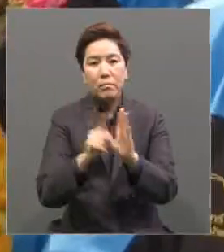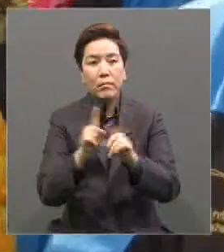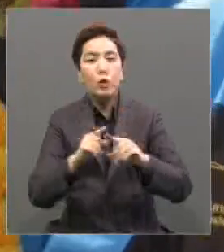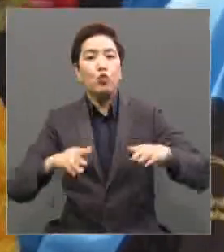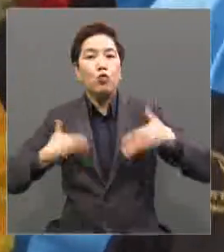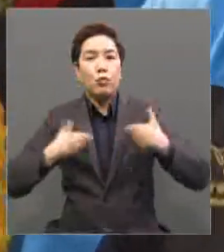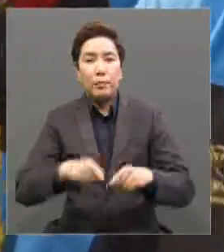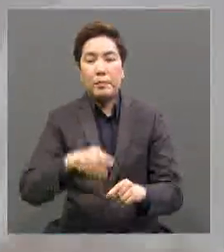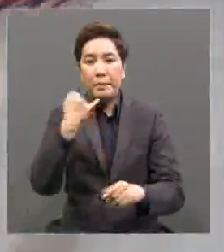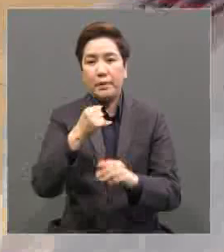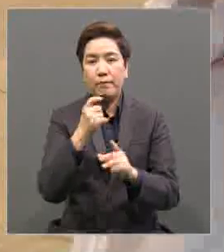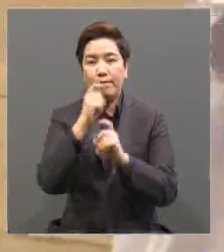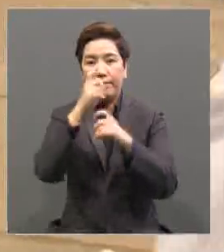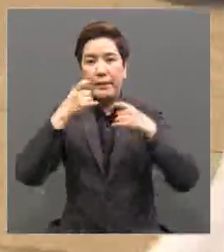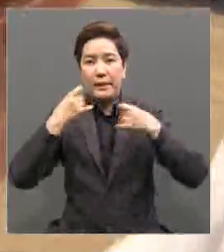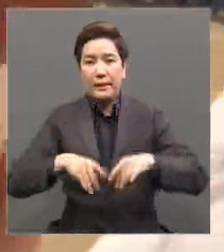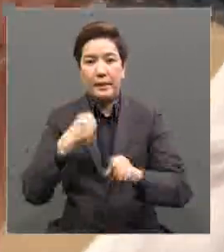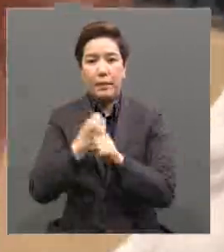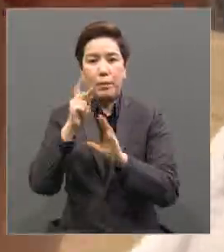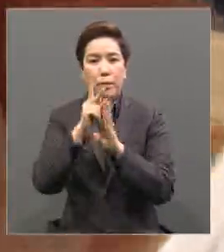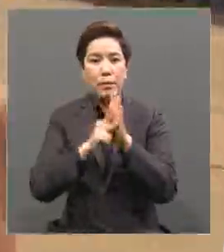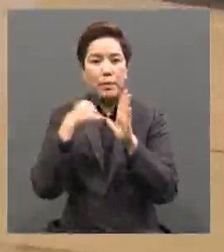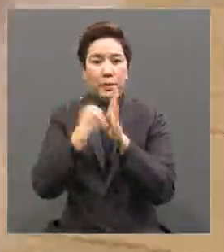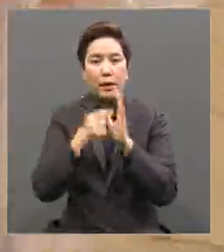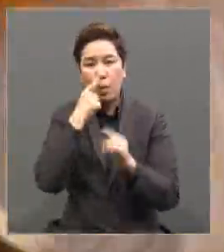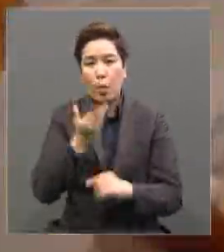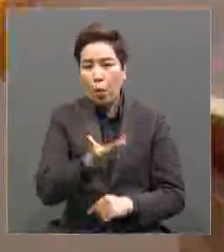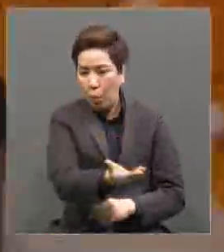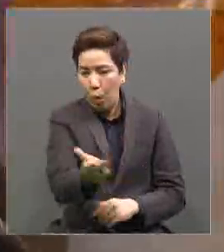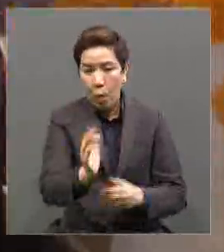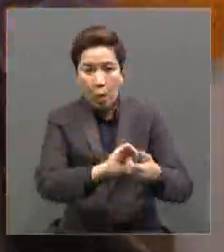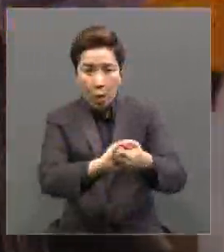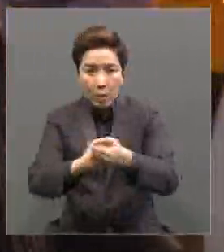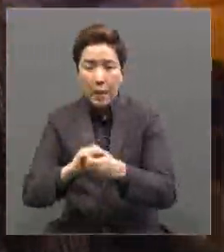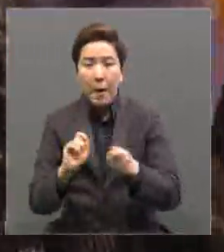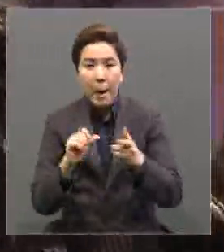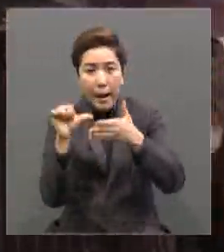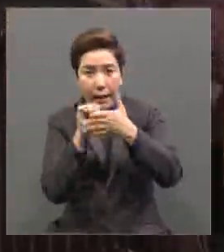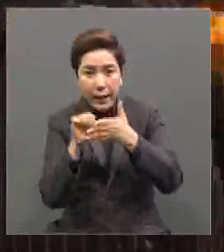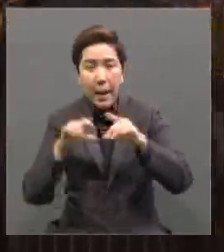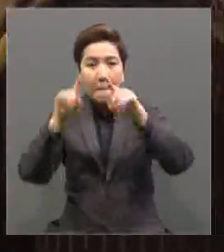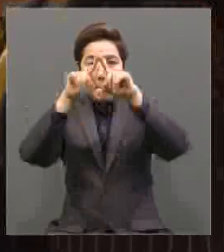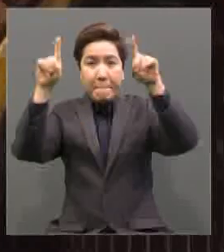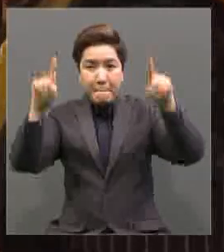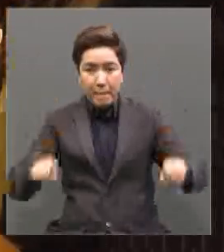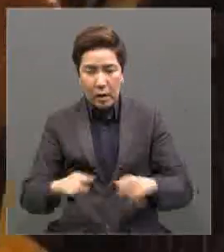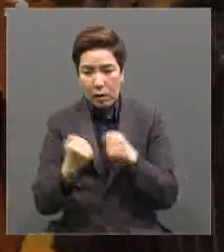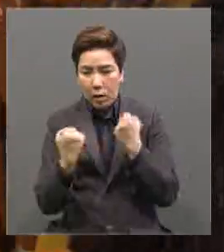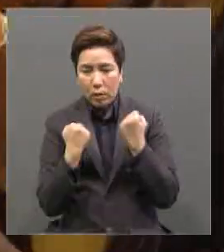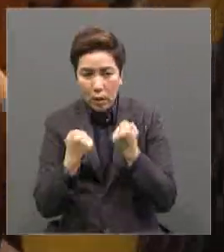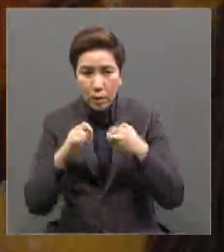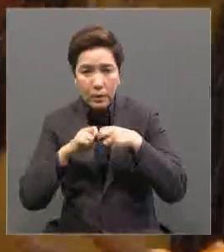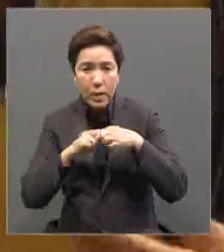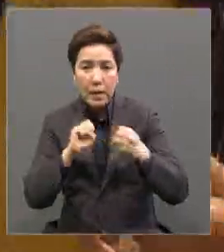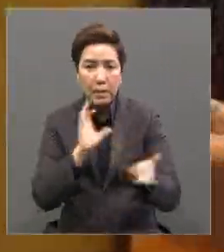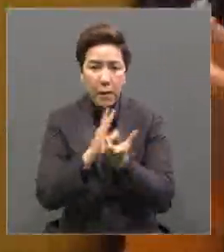พครับเสี่ยงต่อการกระทำความผิดกฎหมายพร้อมขอความร่วมมือพรรคการเมืองให้ปรับปรุงแก้ไขป้ายหาเสียงที่กีดขวางการจราจรที่พ